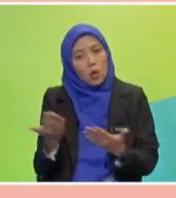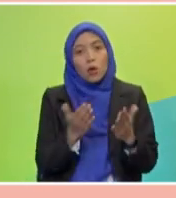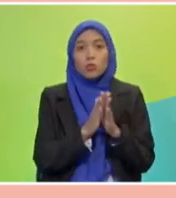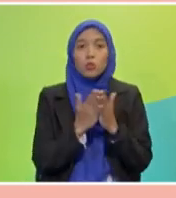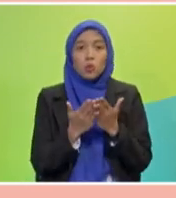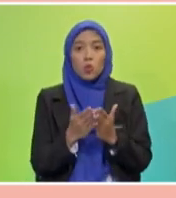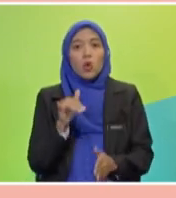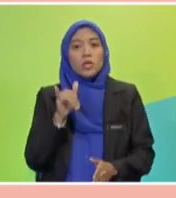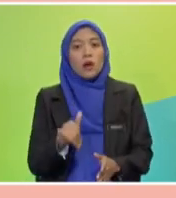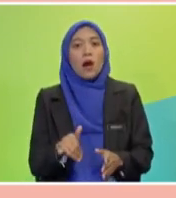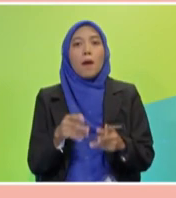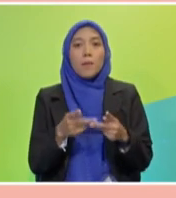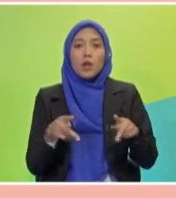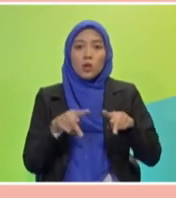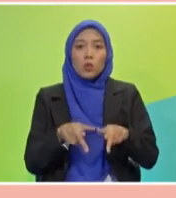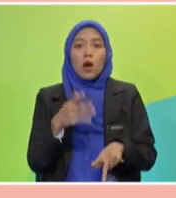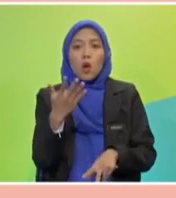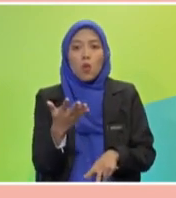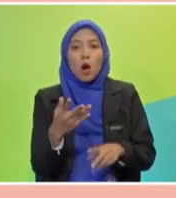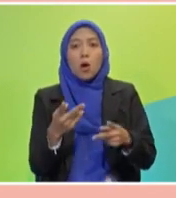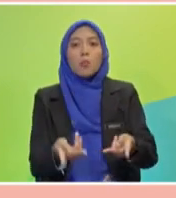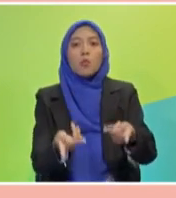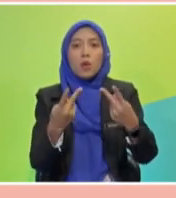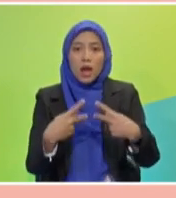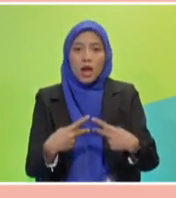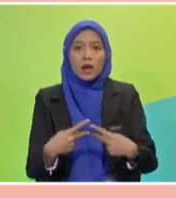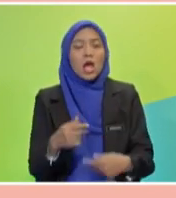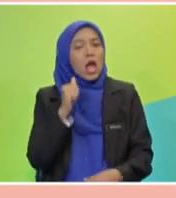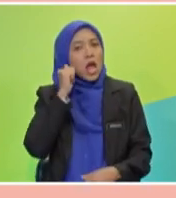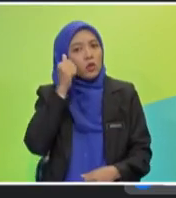yang perlu kamu pulangkan. Esok tempohnya tamat.